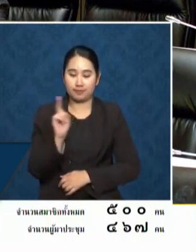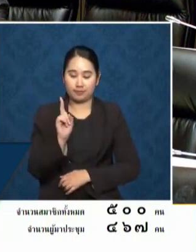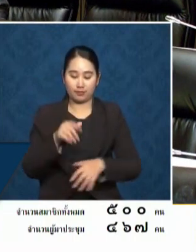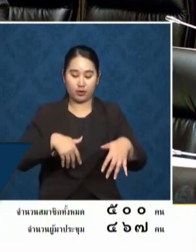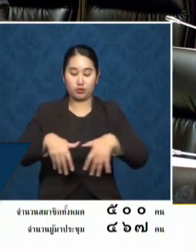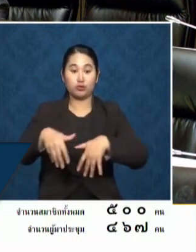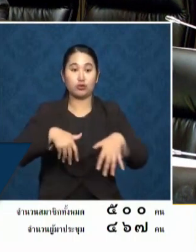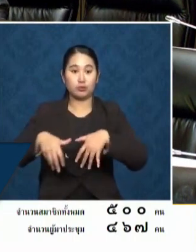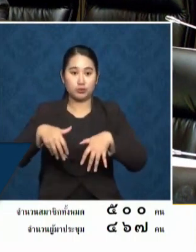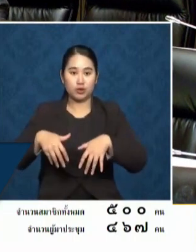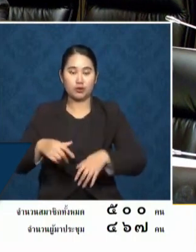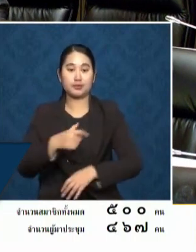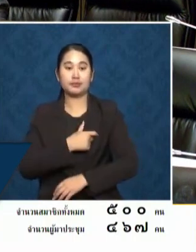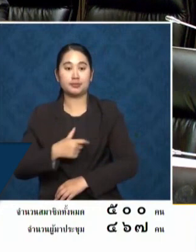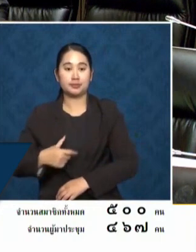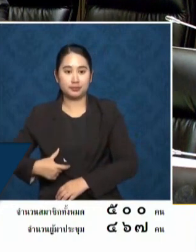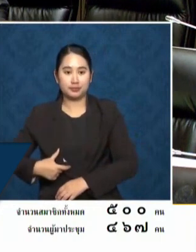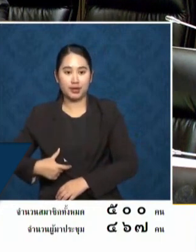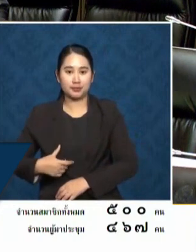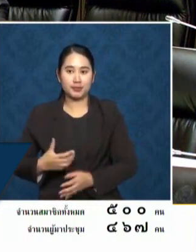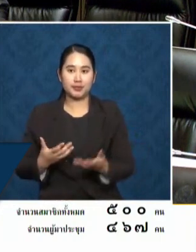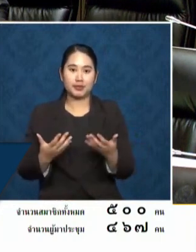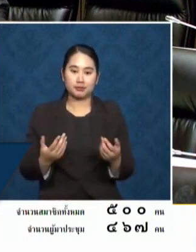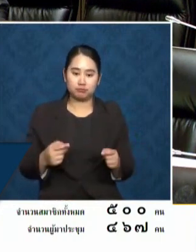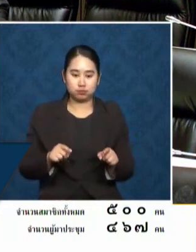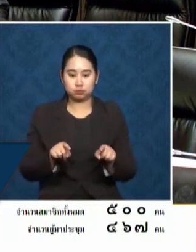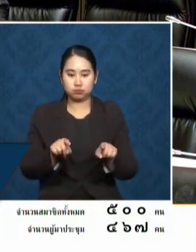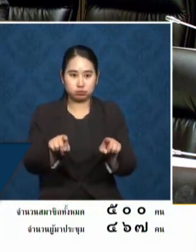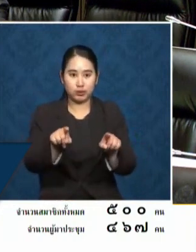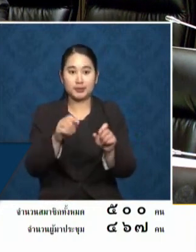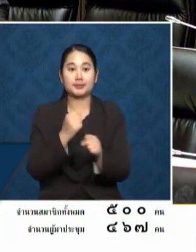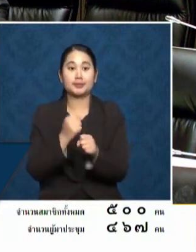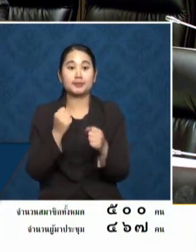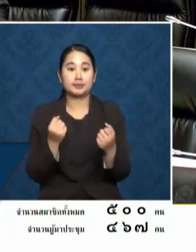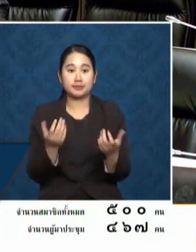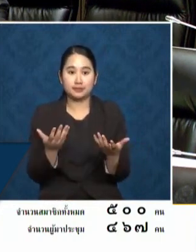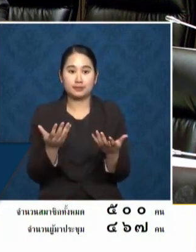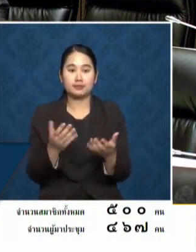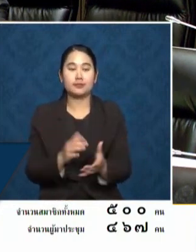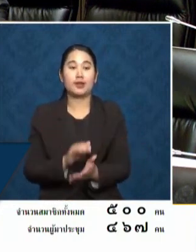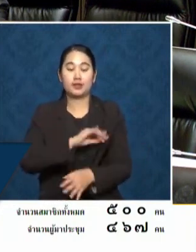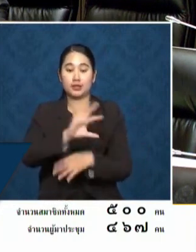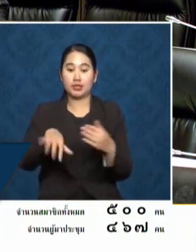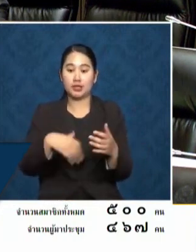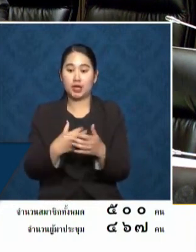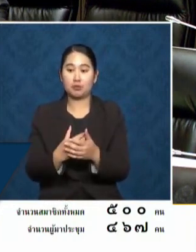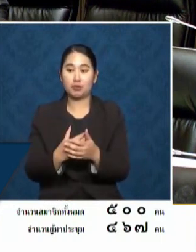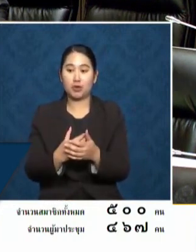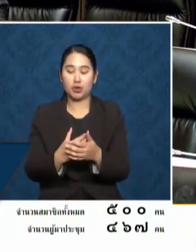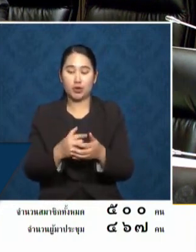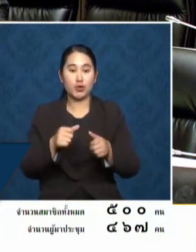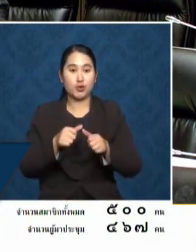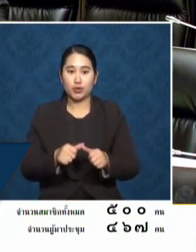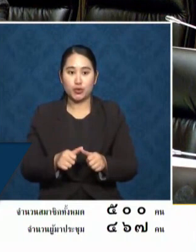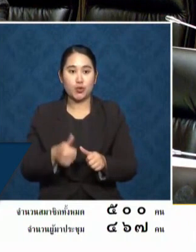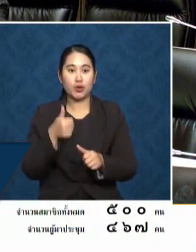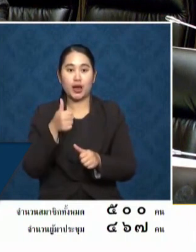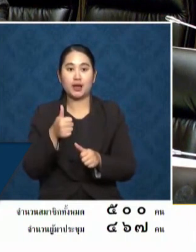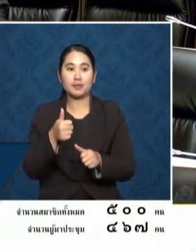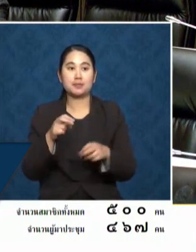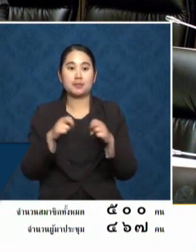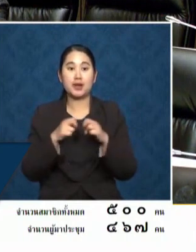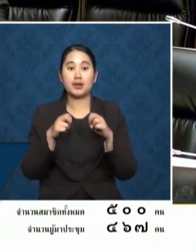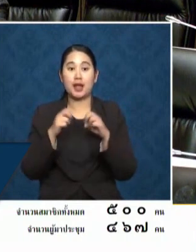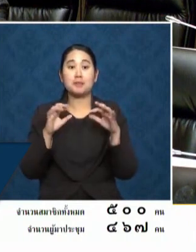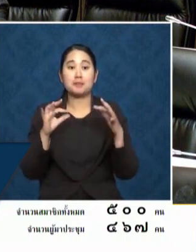สถาบันพระมหากษัตริย์จะเดินหน้าคู่กันได้ได้อย่างมั่นคงหากเราทุกคนจะอยู่ร่วมกันได้ภายใต้ความเห็น